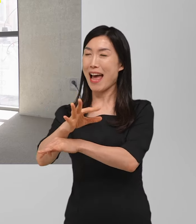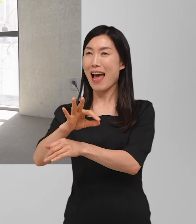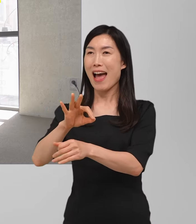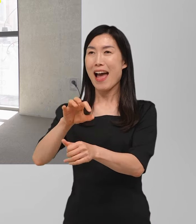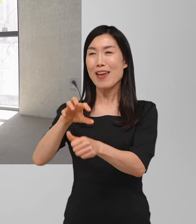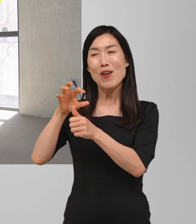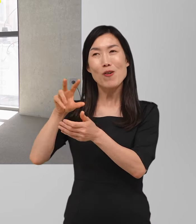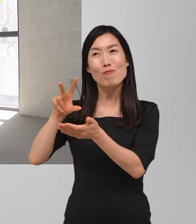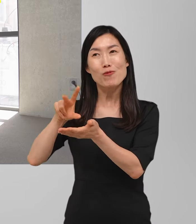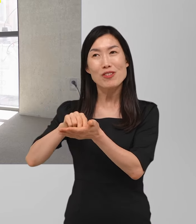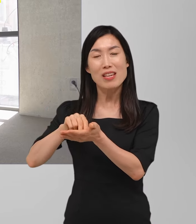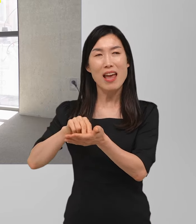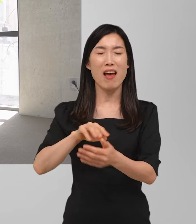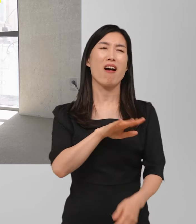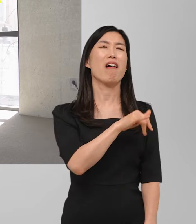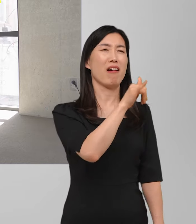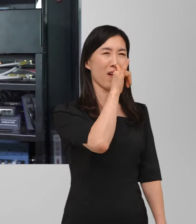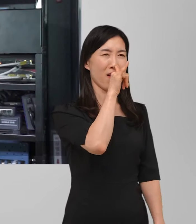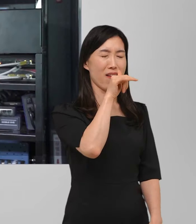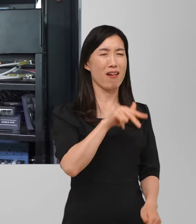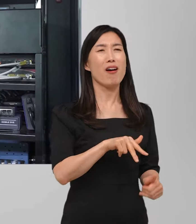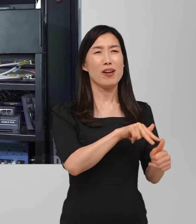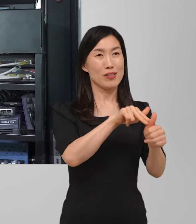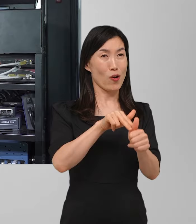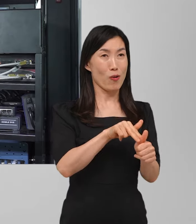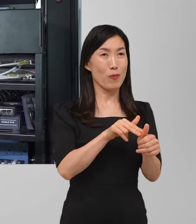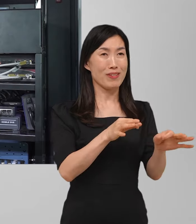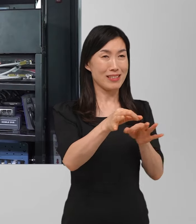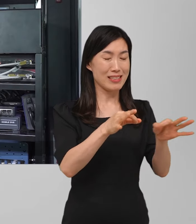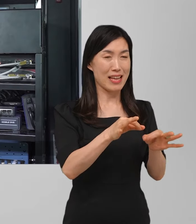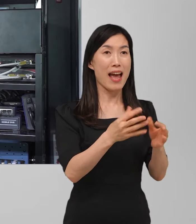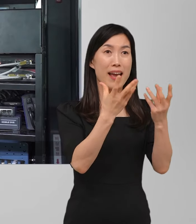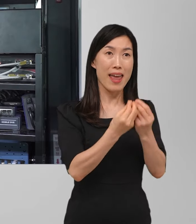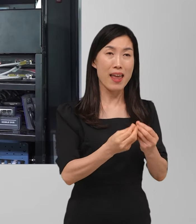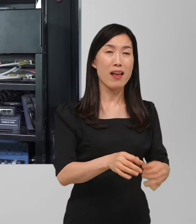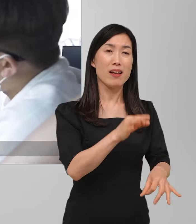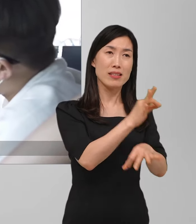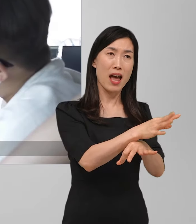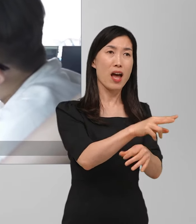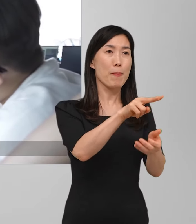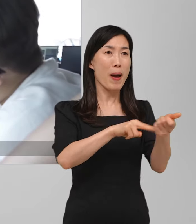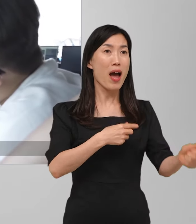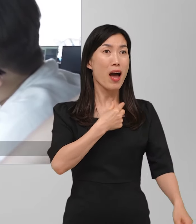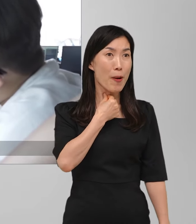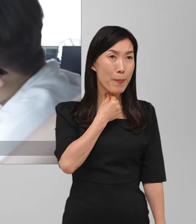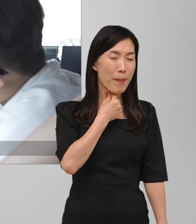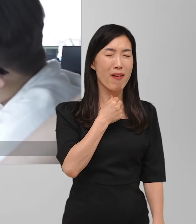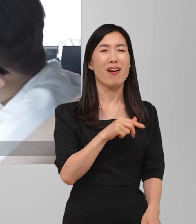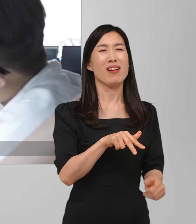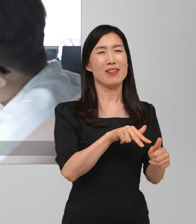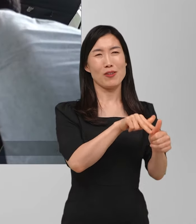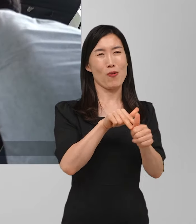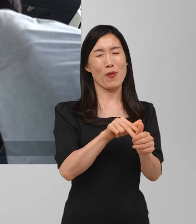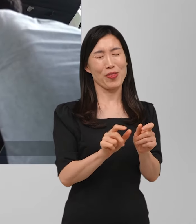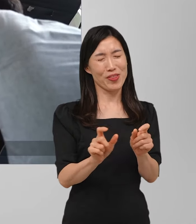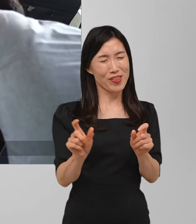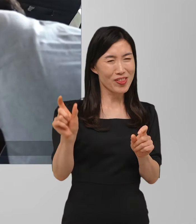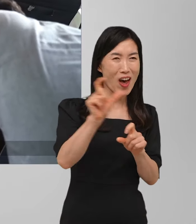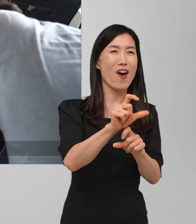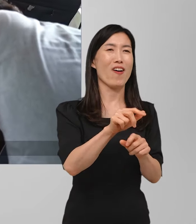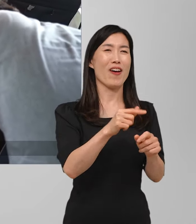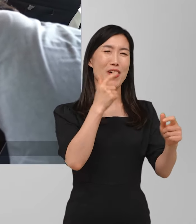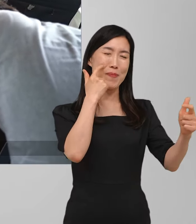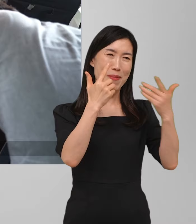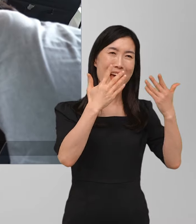좀 관련이 있을까요? 네, 있습니다. 네. 사실 데이터가 시장에서 안전하게 거래가 되게 하려면은 품질이